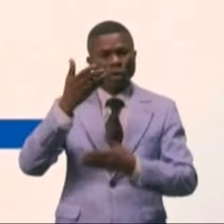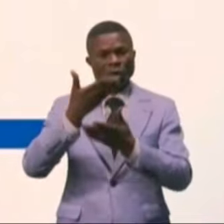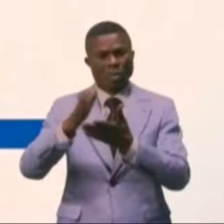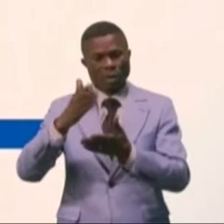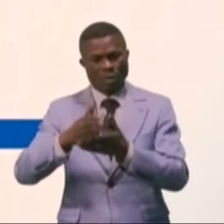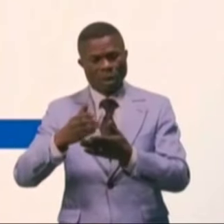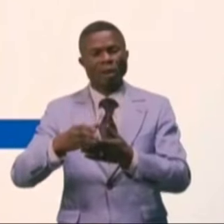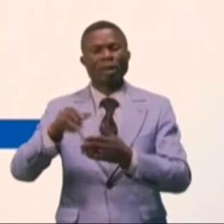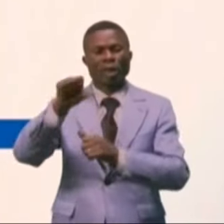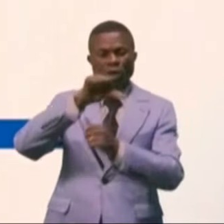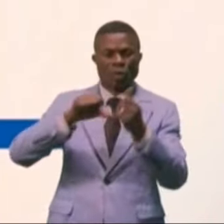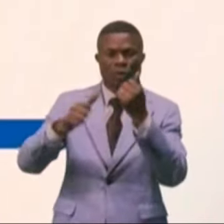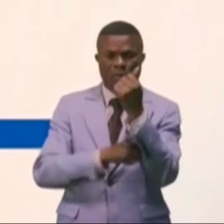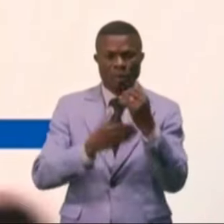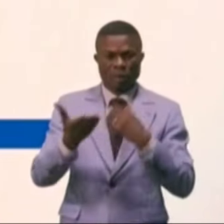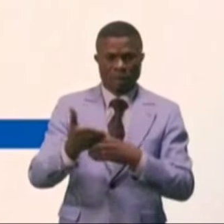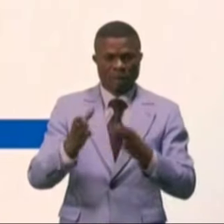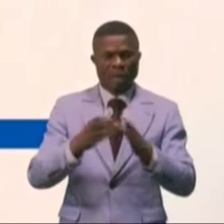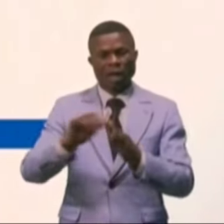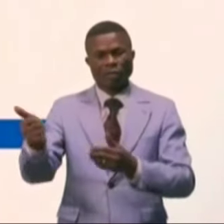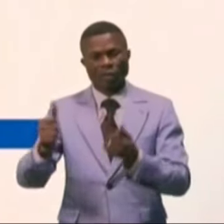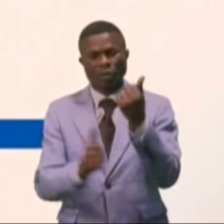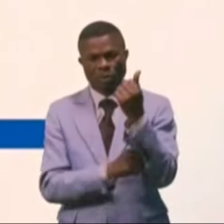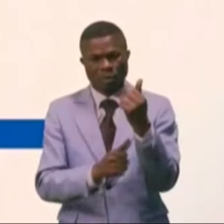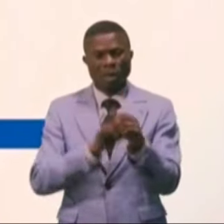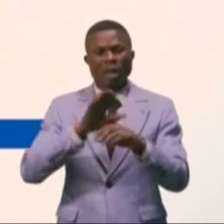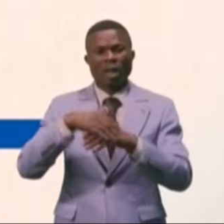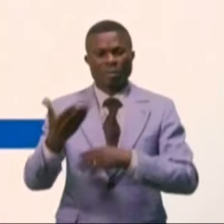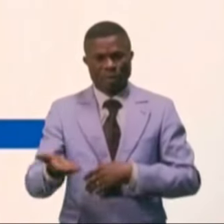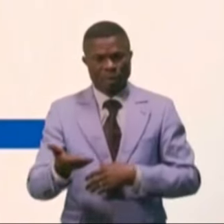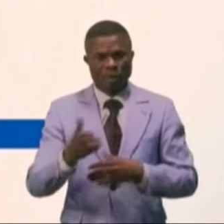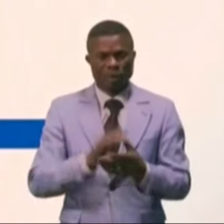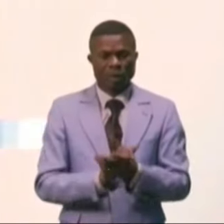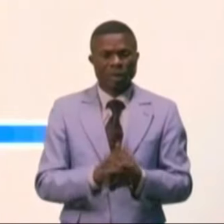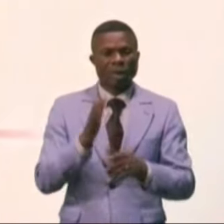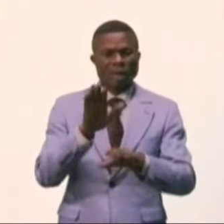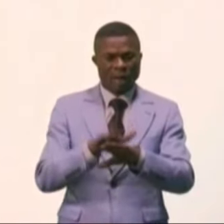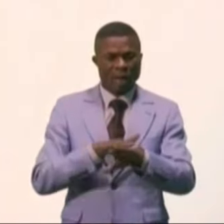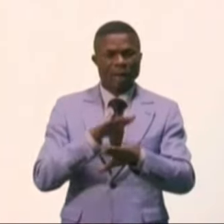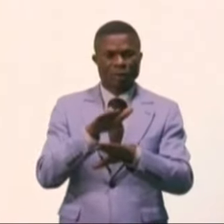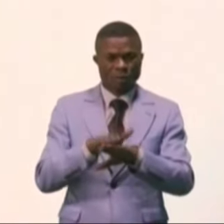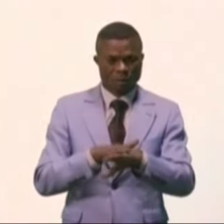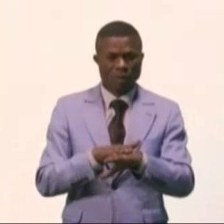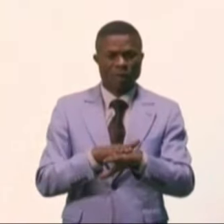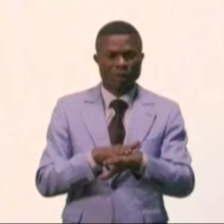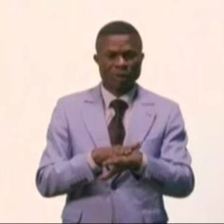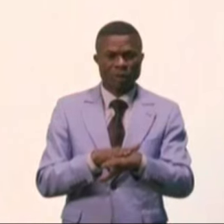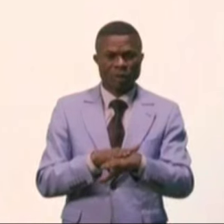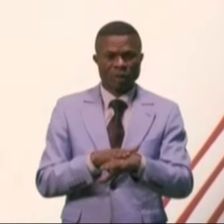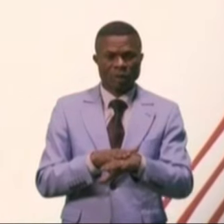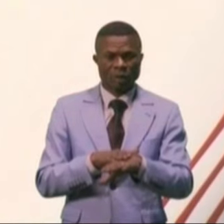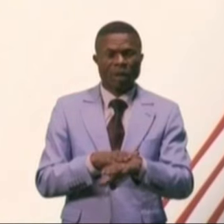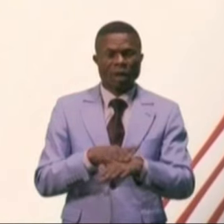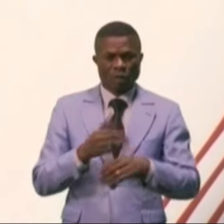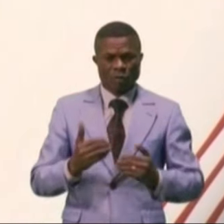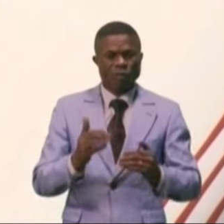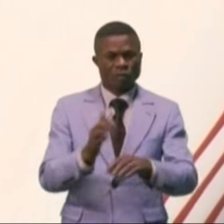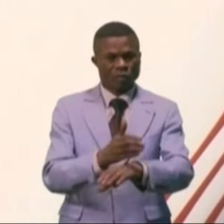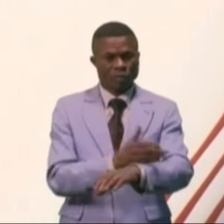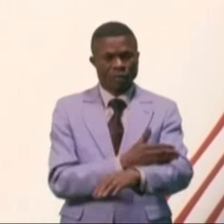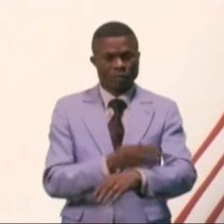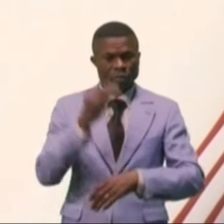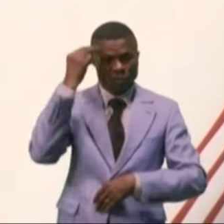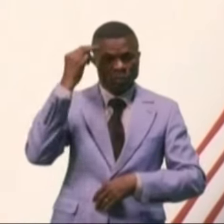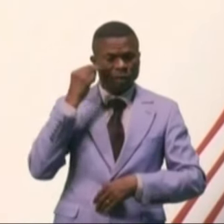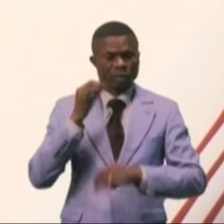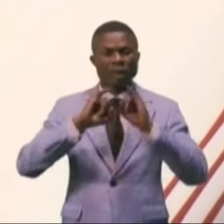vous, avec deux, trois personnes. Et ensuite, progressivement, vous faites votre chemin. Ministre de